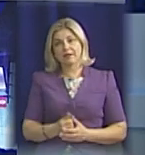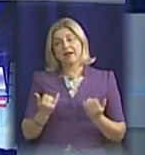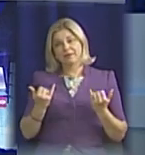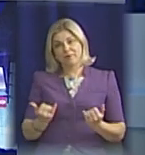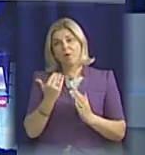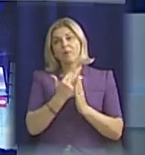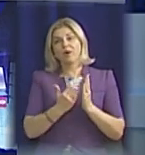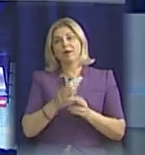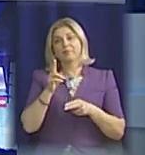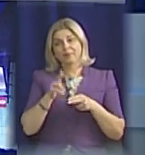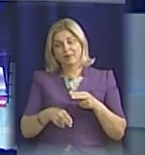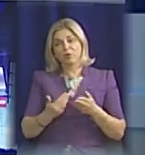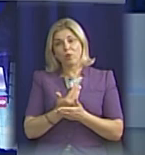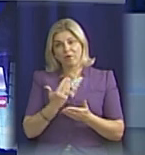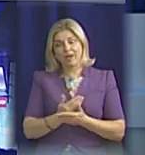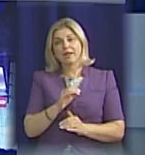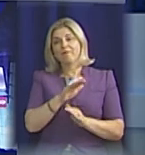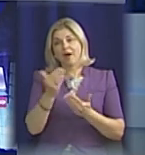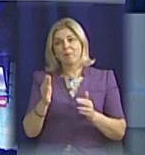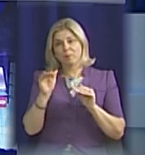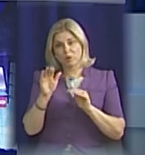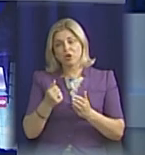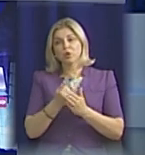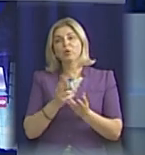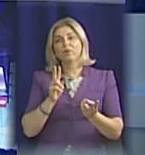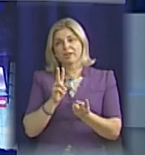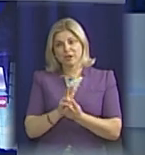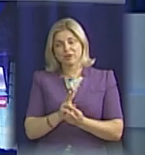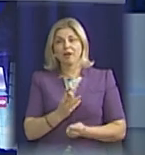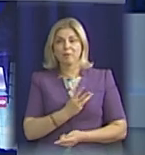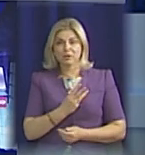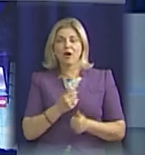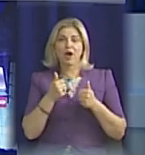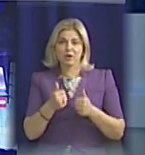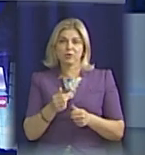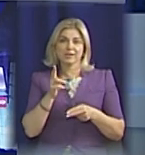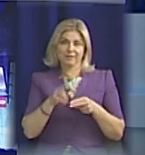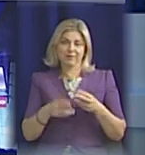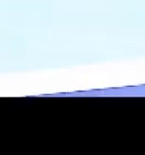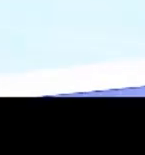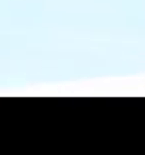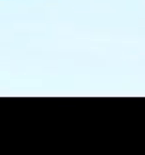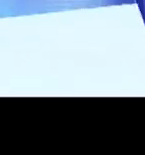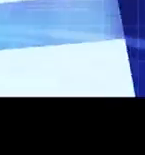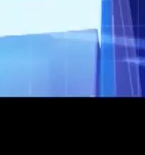сьогодні це всі новини. Я прощаюся з вами до наступної зустрічі та бажаю вам вдалого завершення дня.